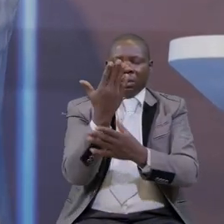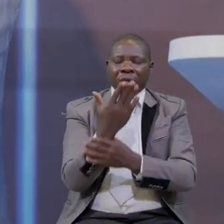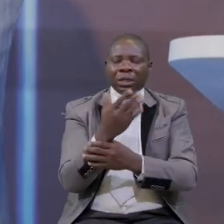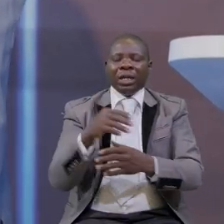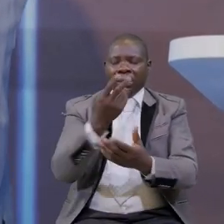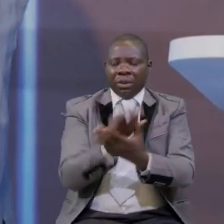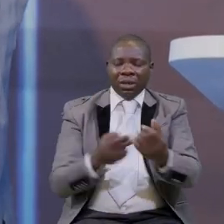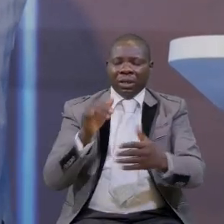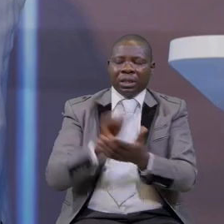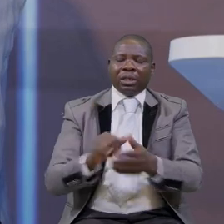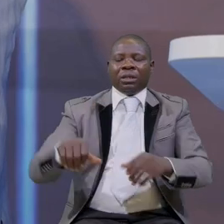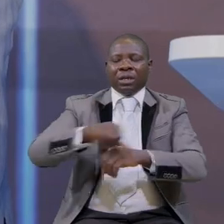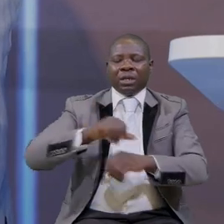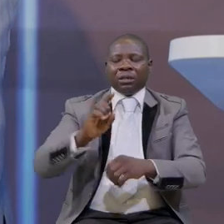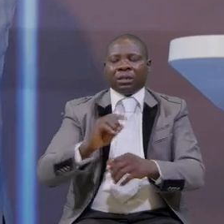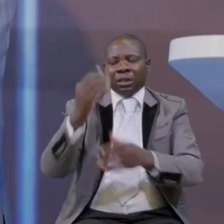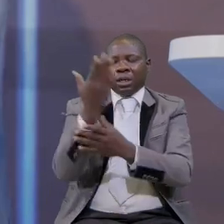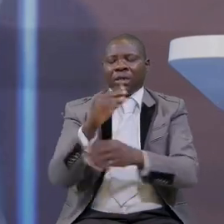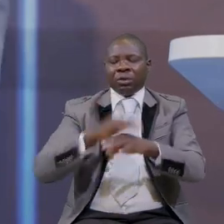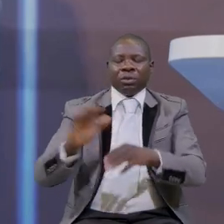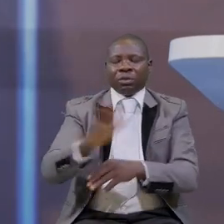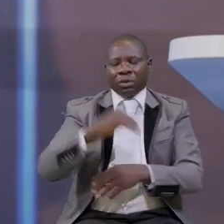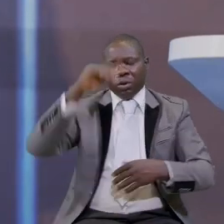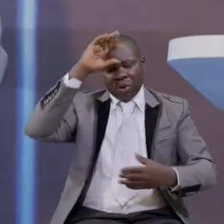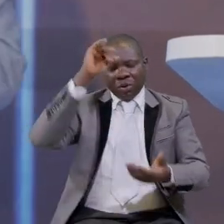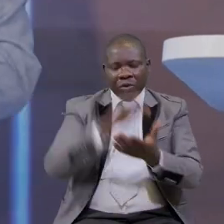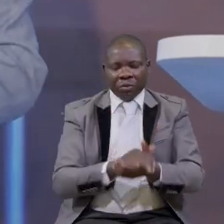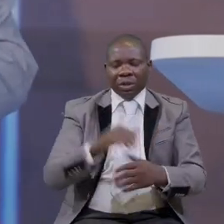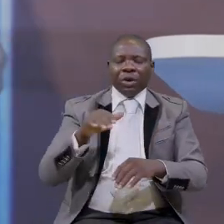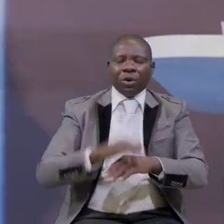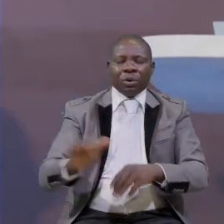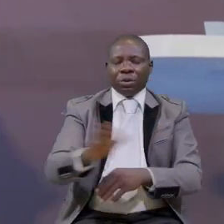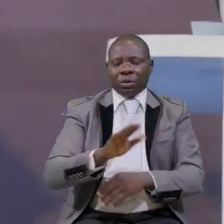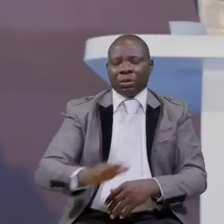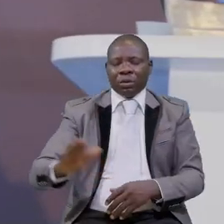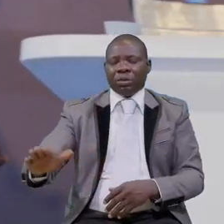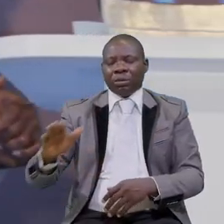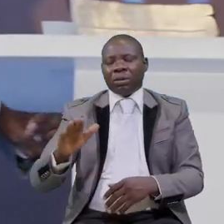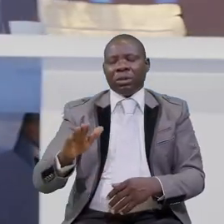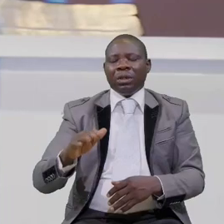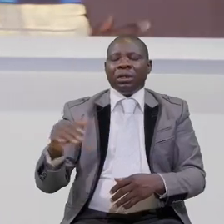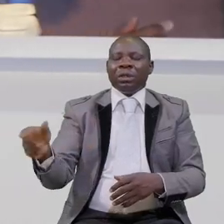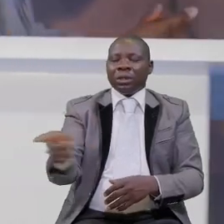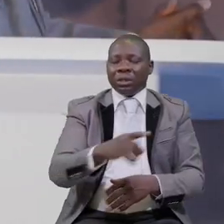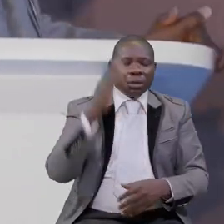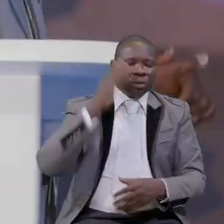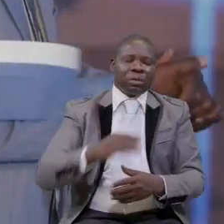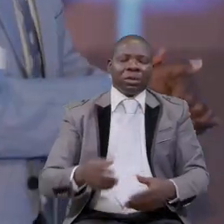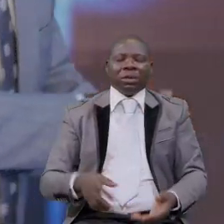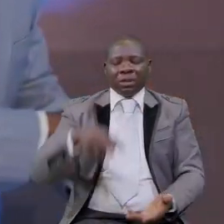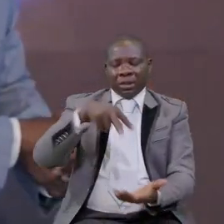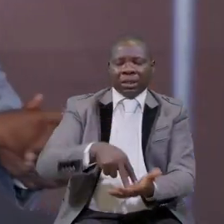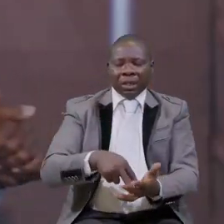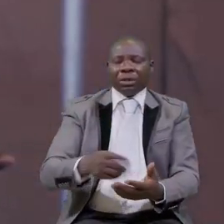impose-lui cette main ointe sur ton mari, sur tes enfants, ils seront